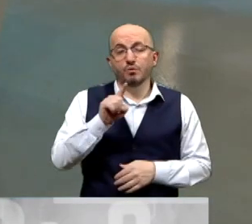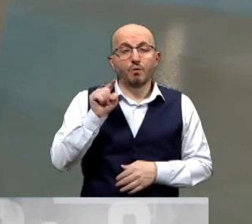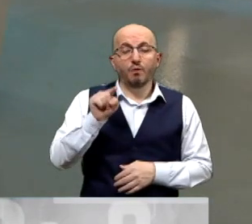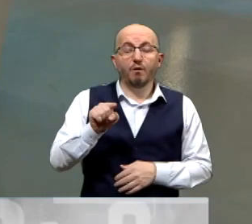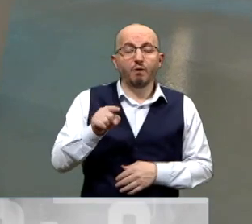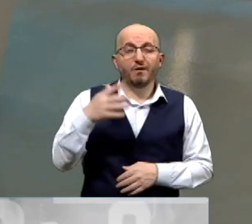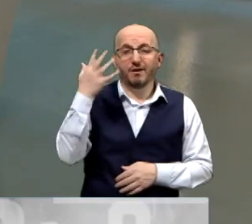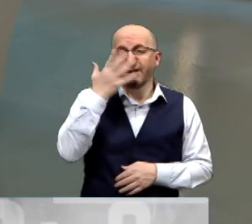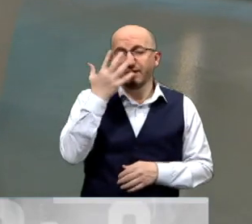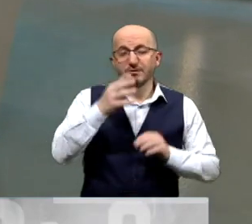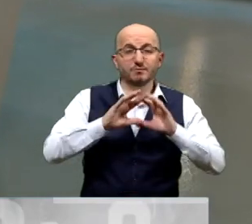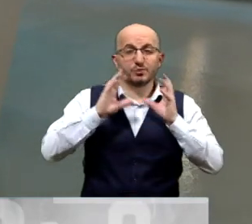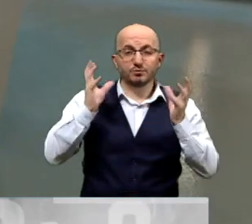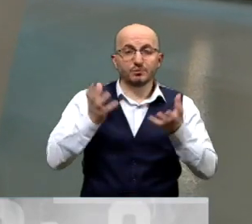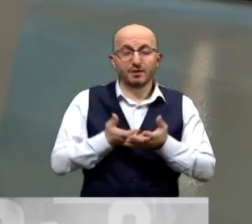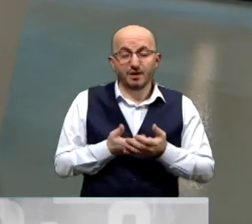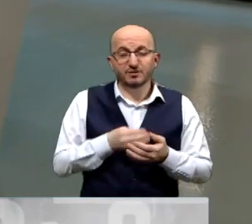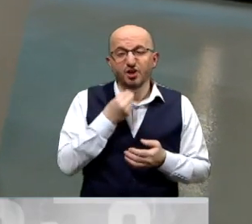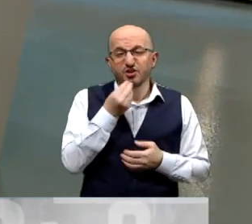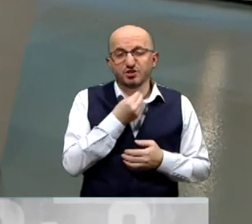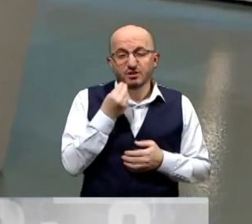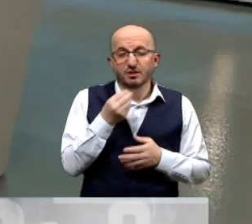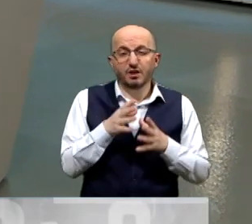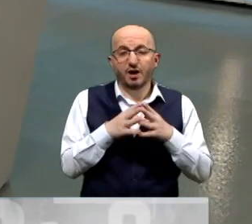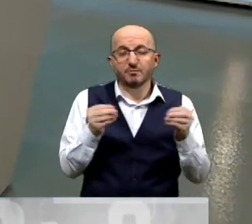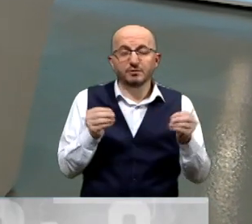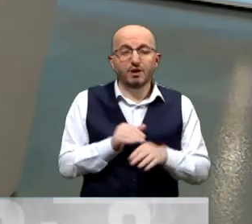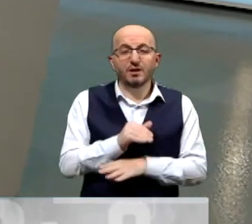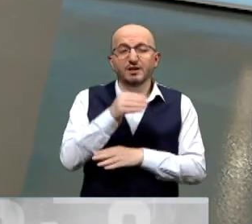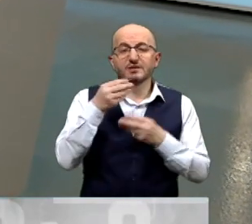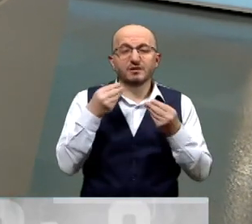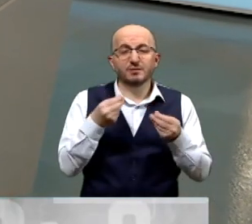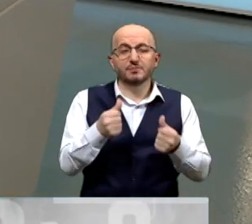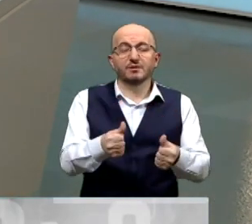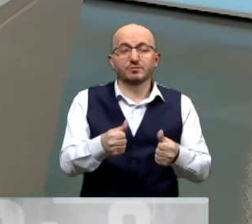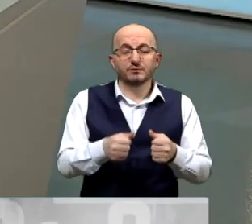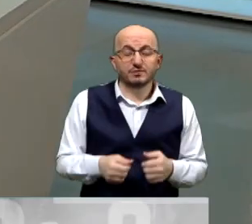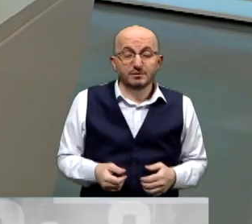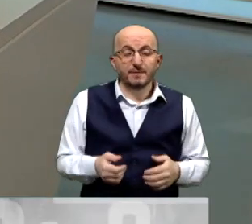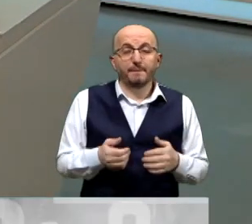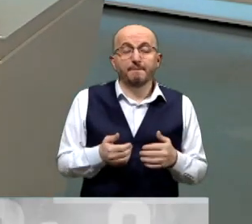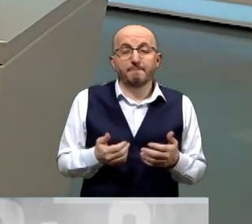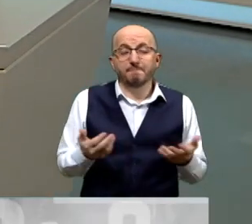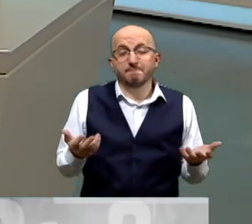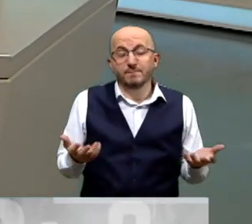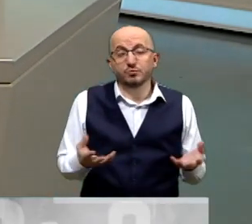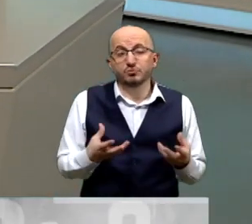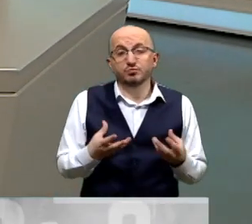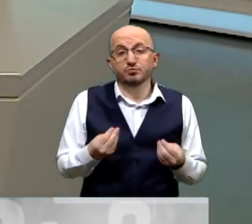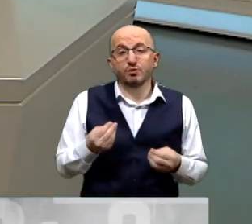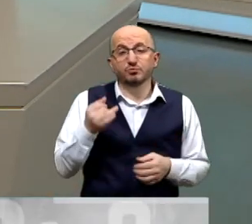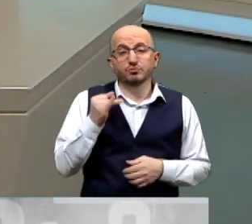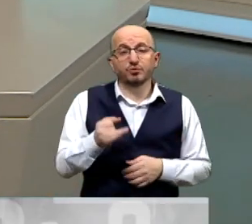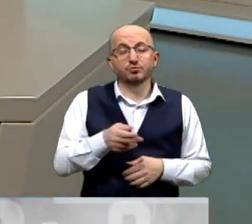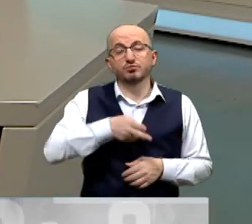karanlık bir dünya gençliğine götürüyor hayatını yıpratıyor Efendim işte yani çok olumsuz